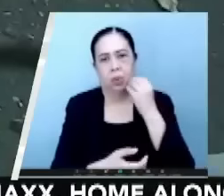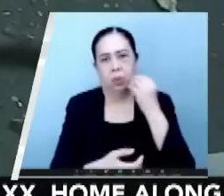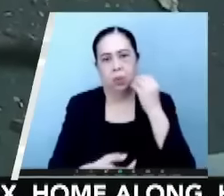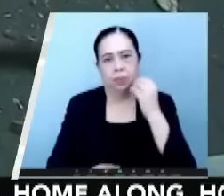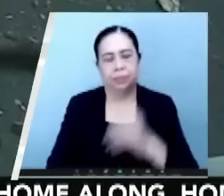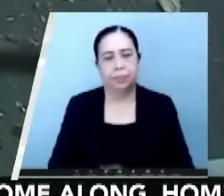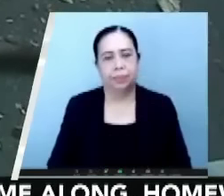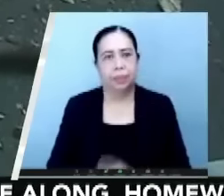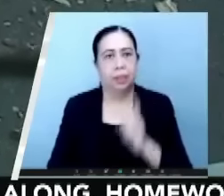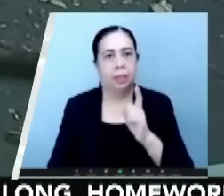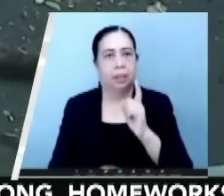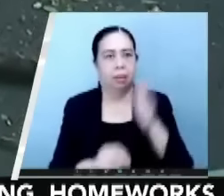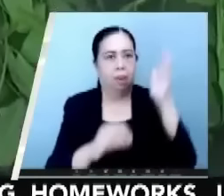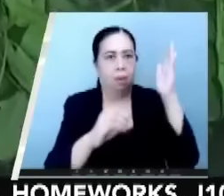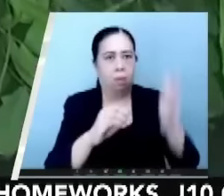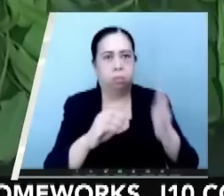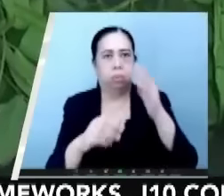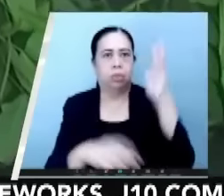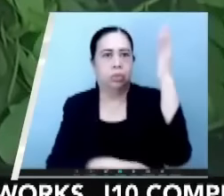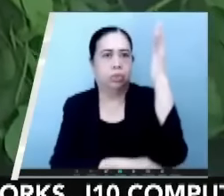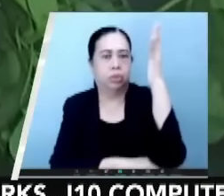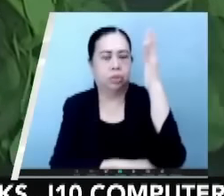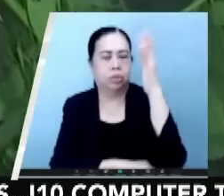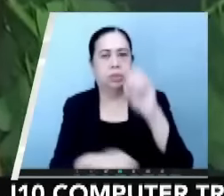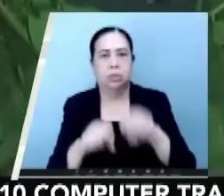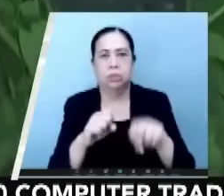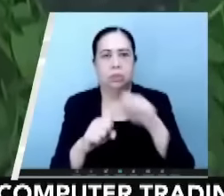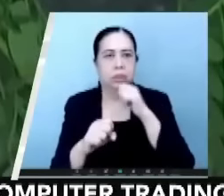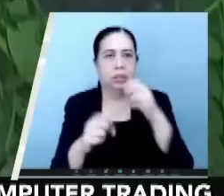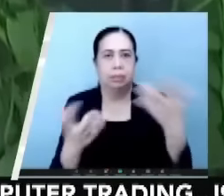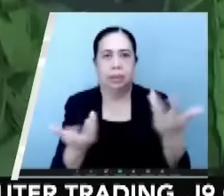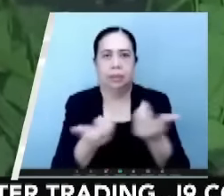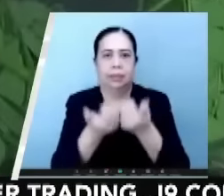mga taga-barangay ang puno para di na maka-aksidente.